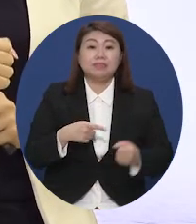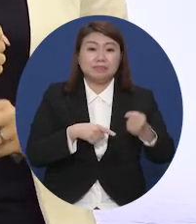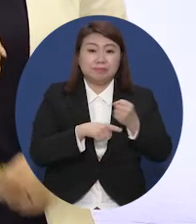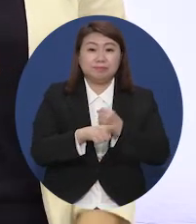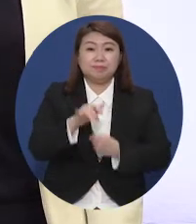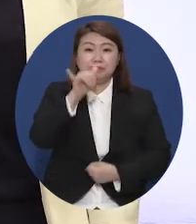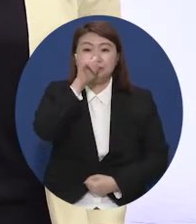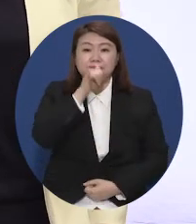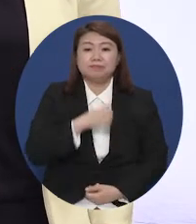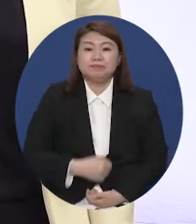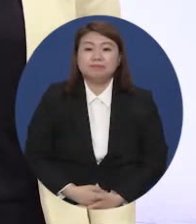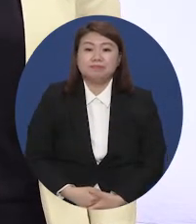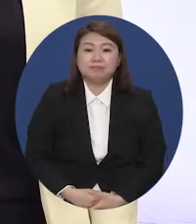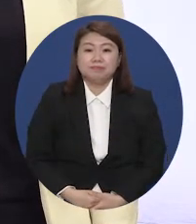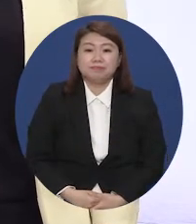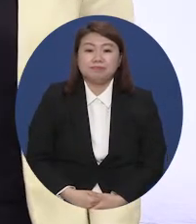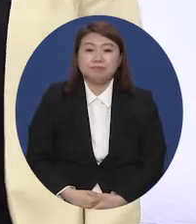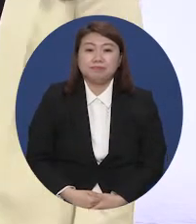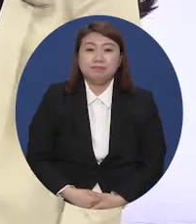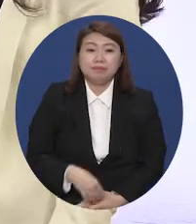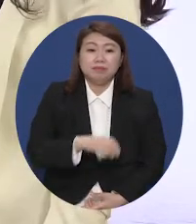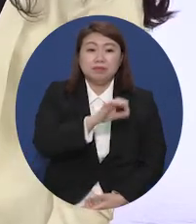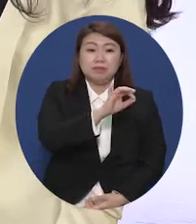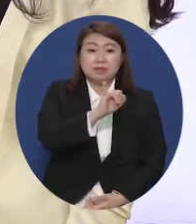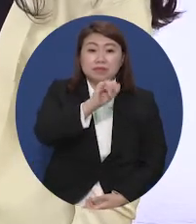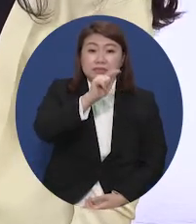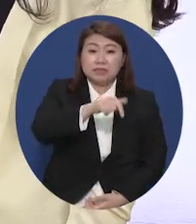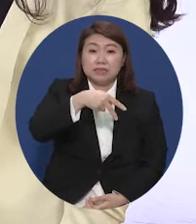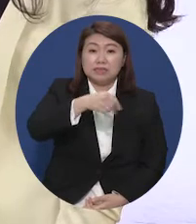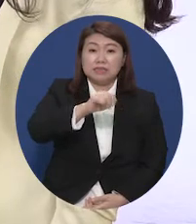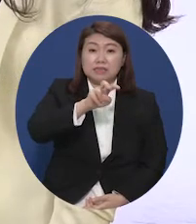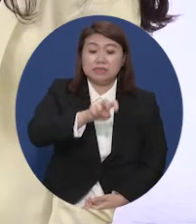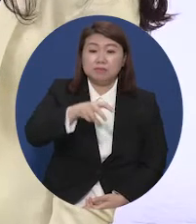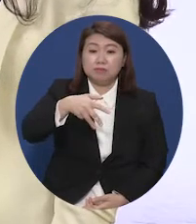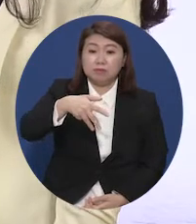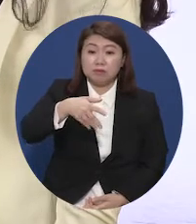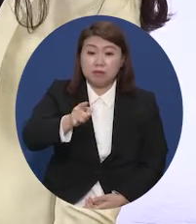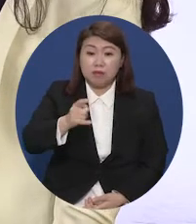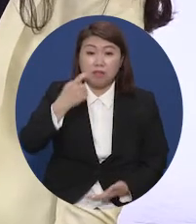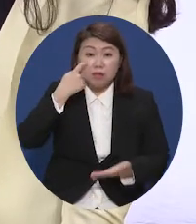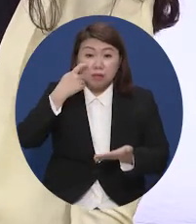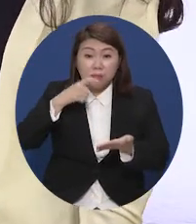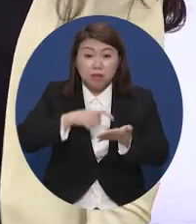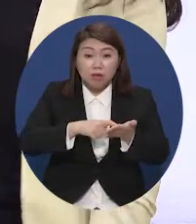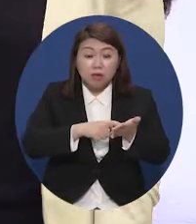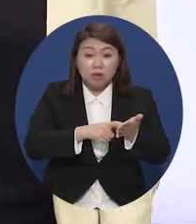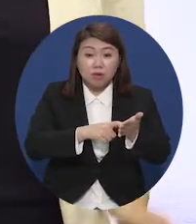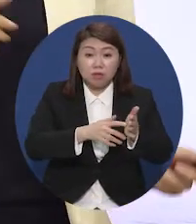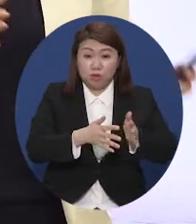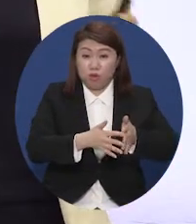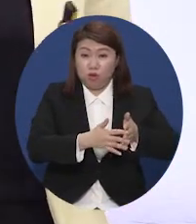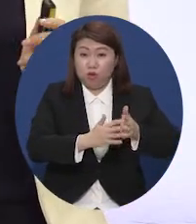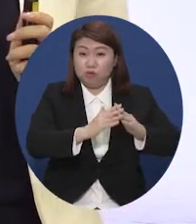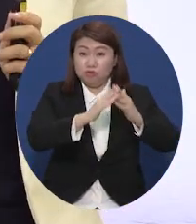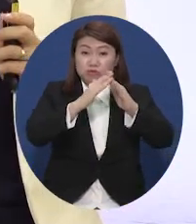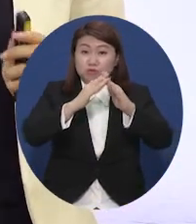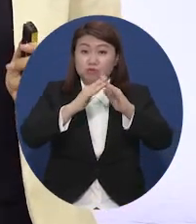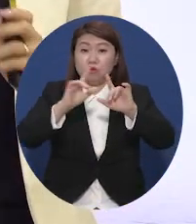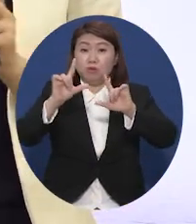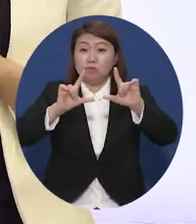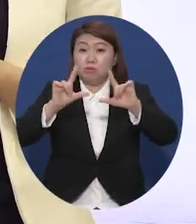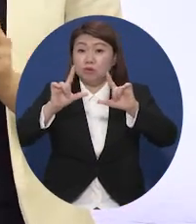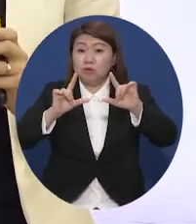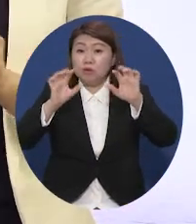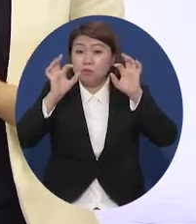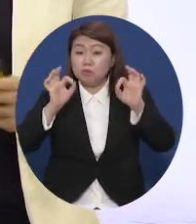수도로서 볼 수도 있습니다 또한 익심체에서 발견되는 이런 건축물들은요 역시 시대가 많이 흐른